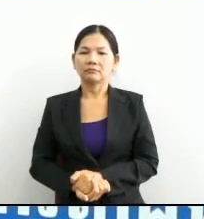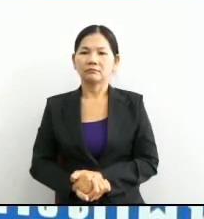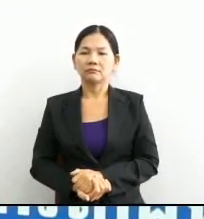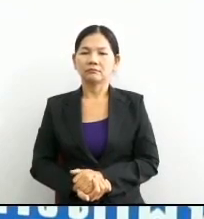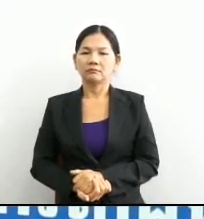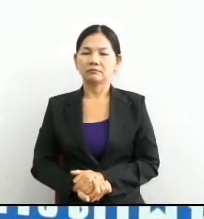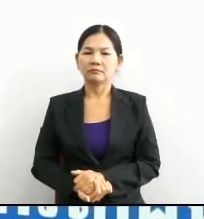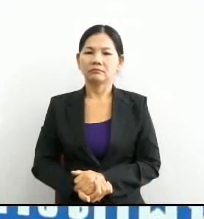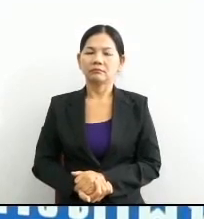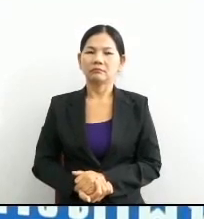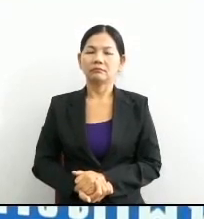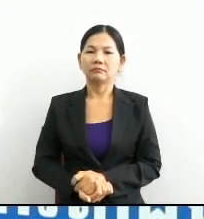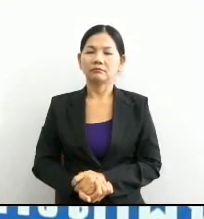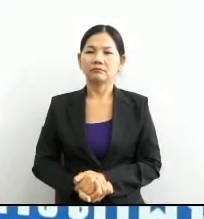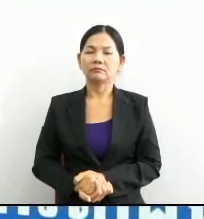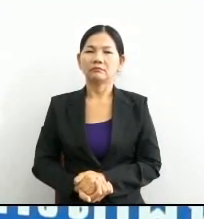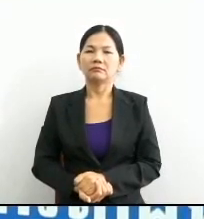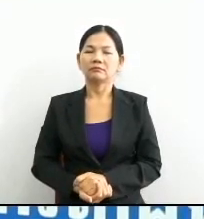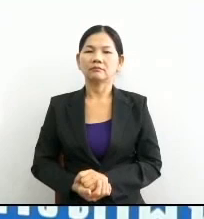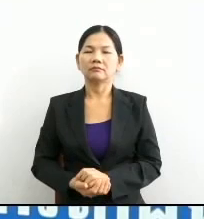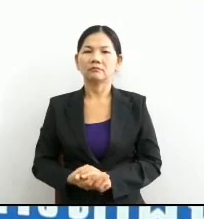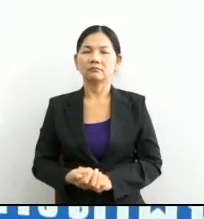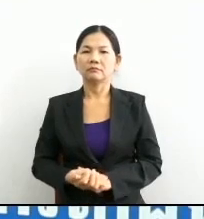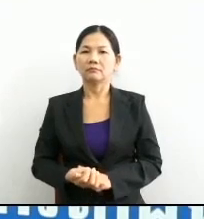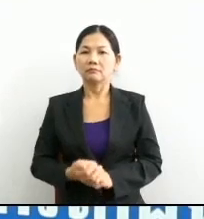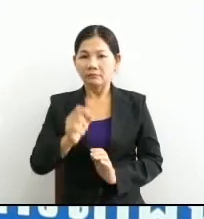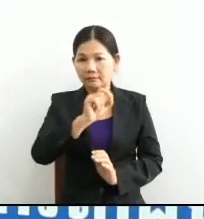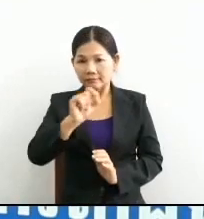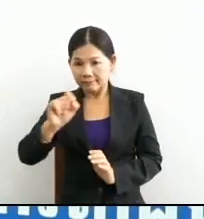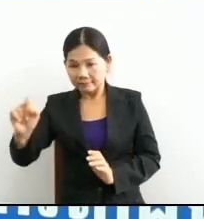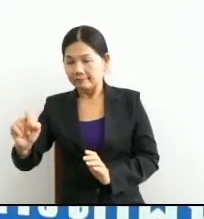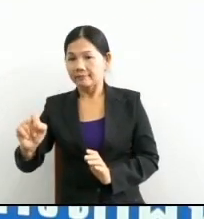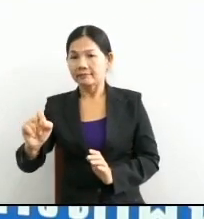Chà cất nó quá. Rúa. Sao sẽ bẹp mất.